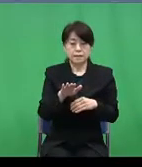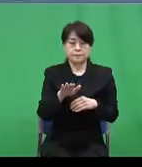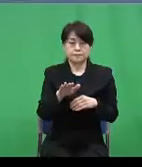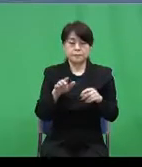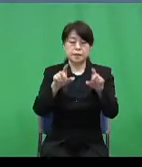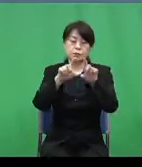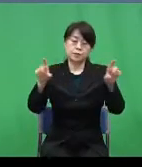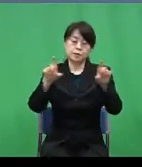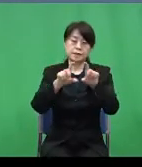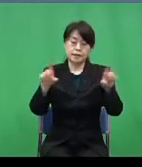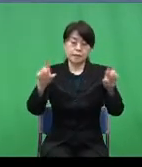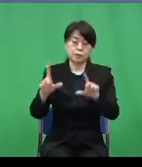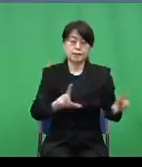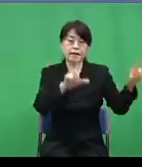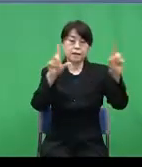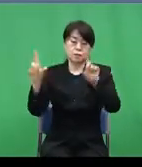一定の生活